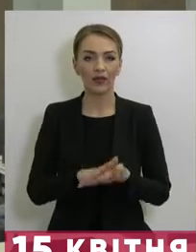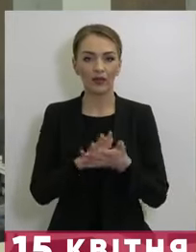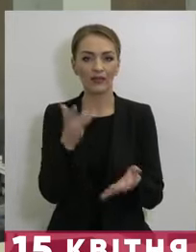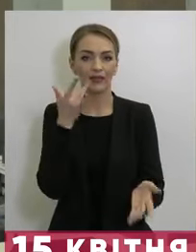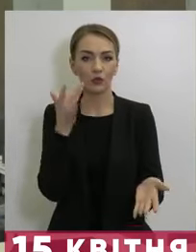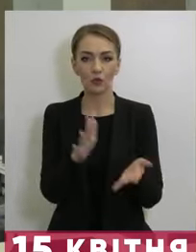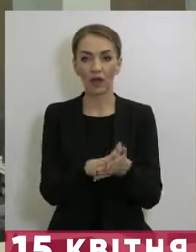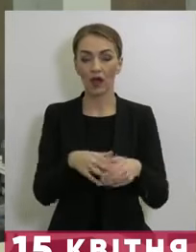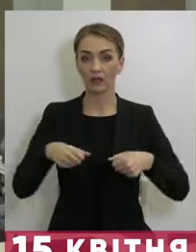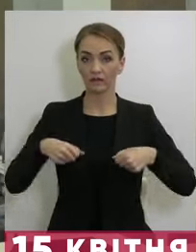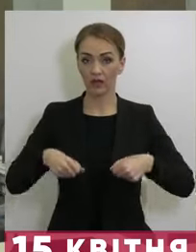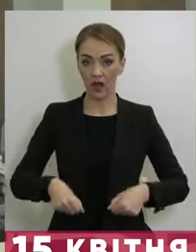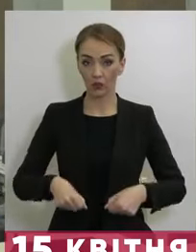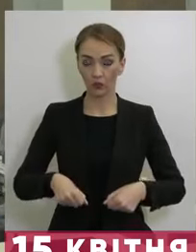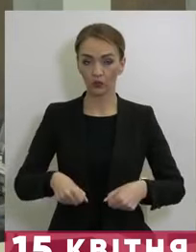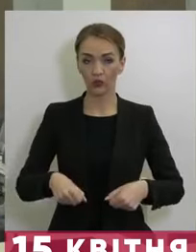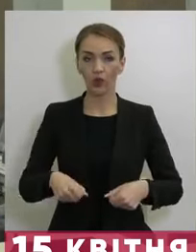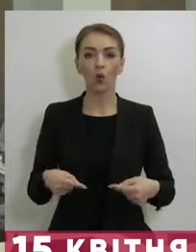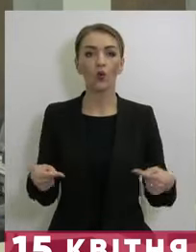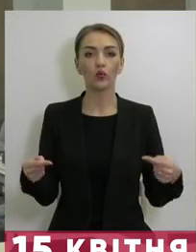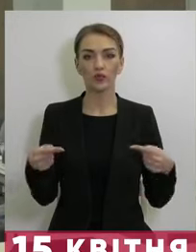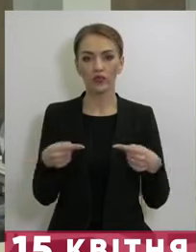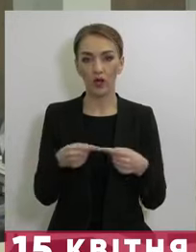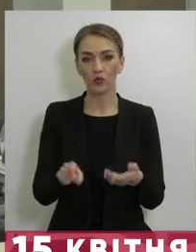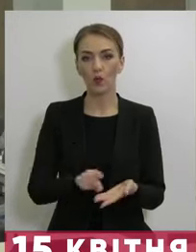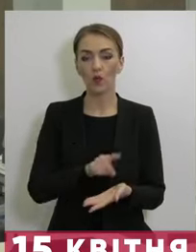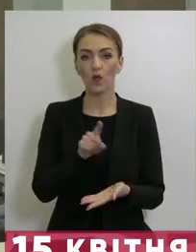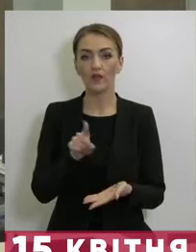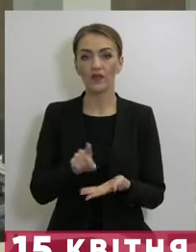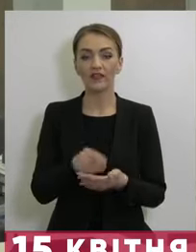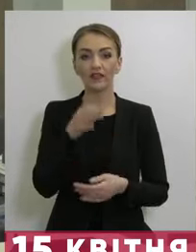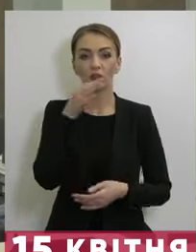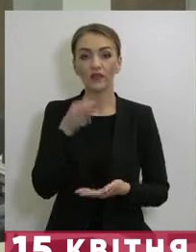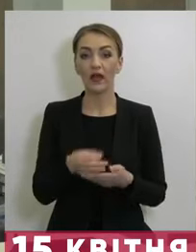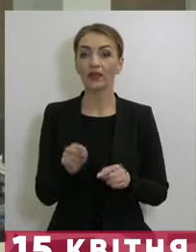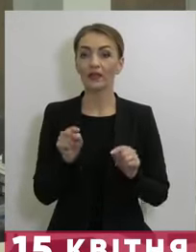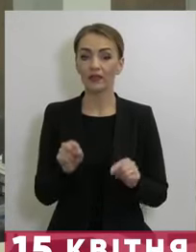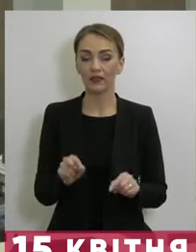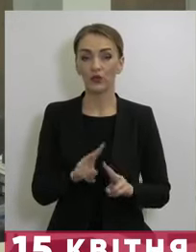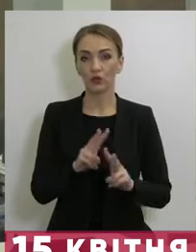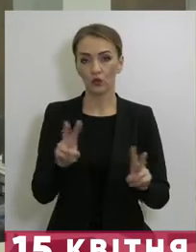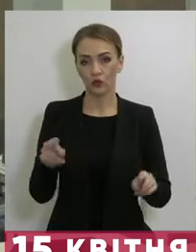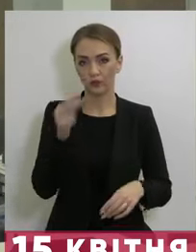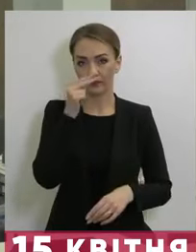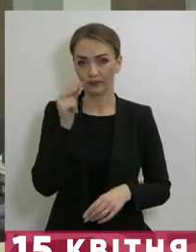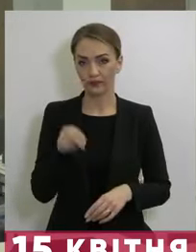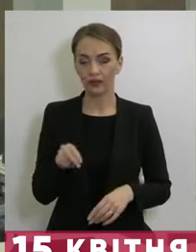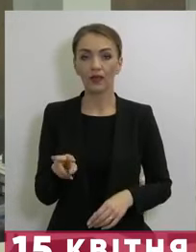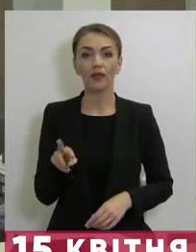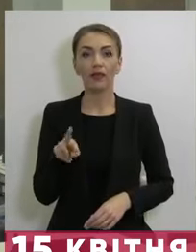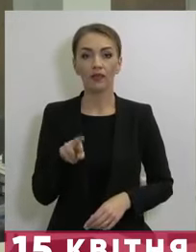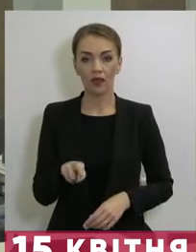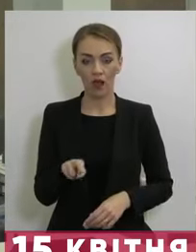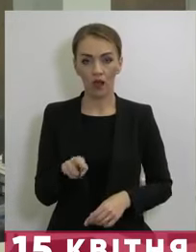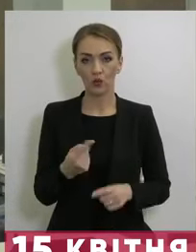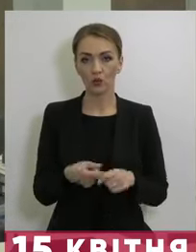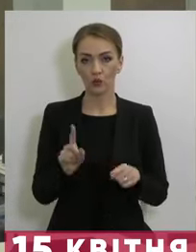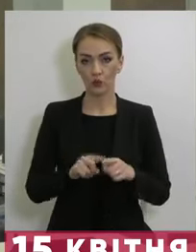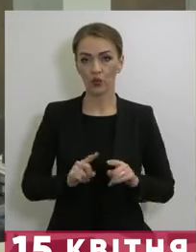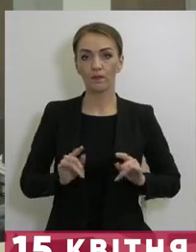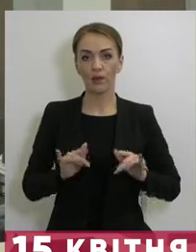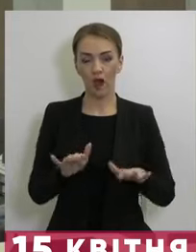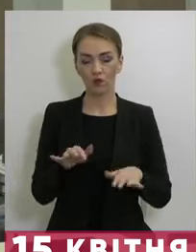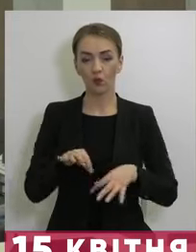владу, то однозначно повинні відповідати ті, хто за цим стоїть. Я цю